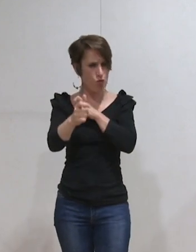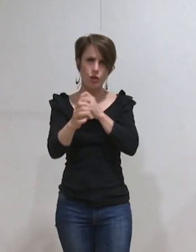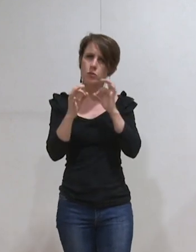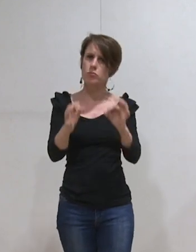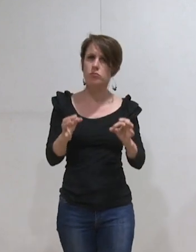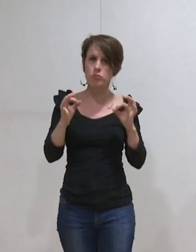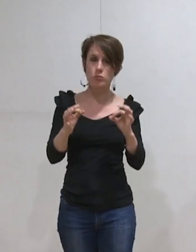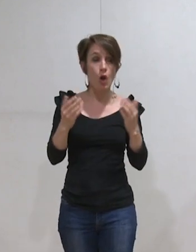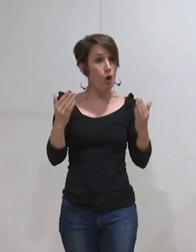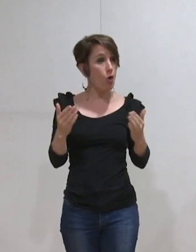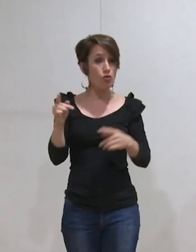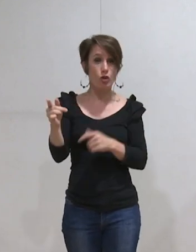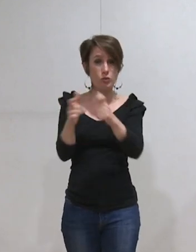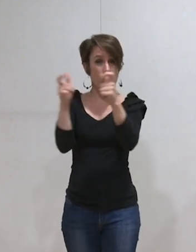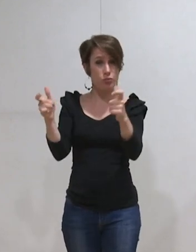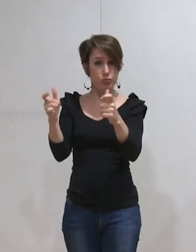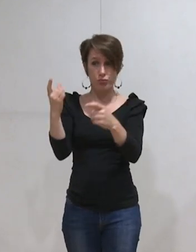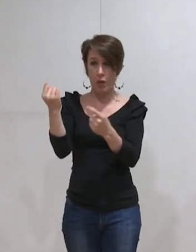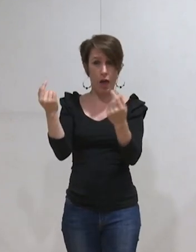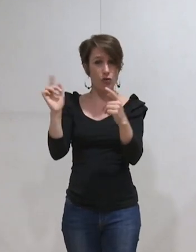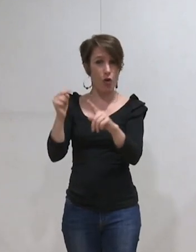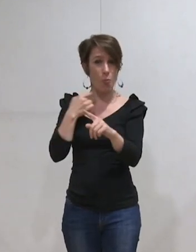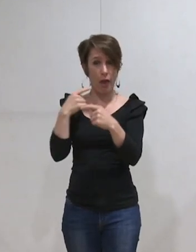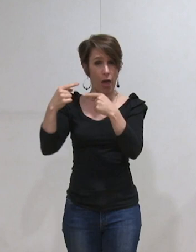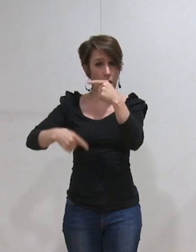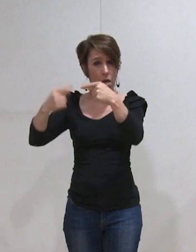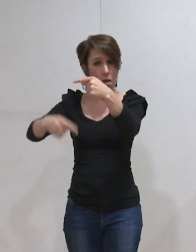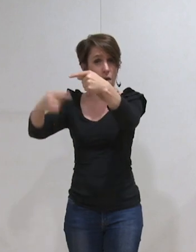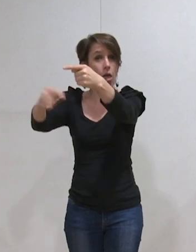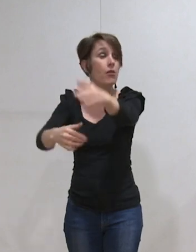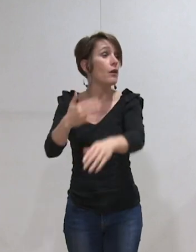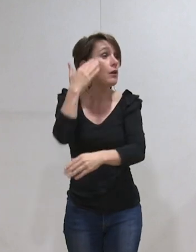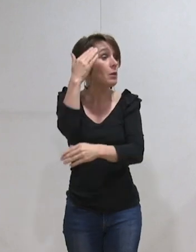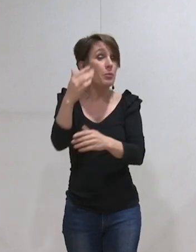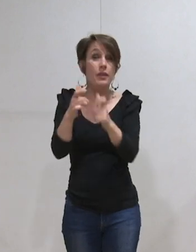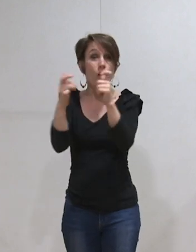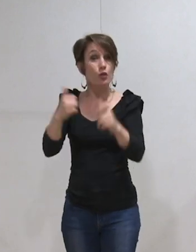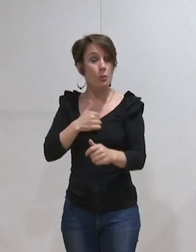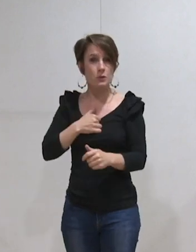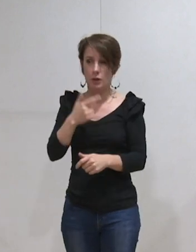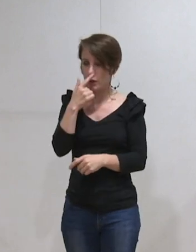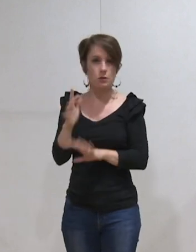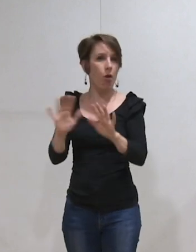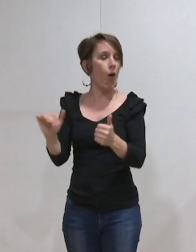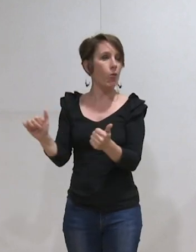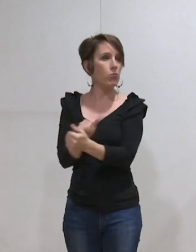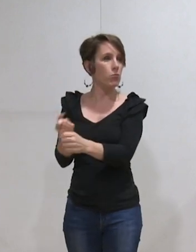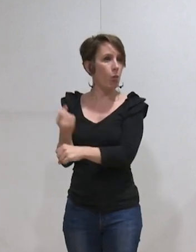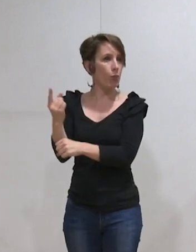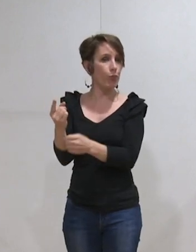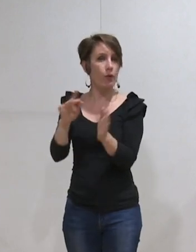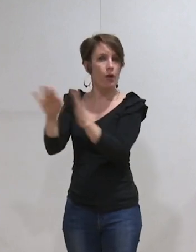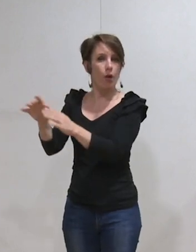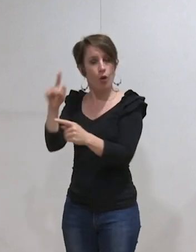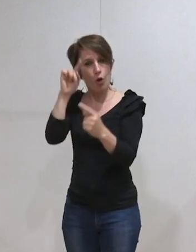structure qui perd énormément d'argent on serait dans le privé on se dépêcherait de se débarrasser de cette branche pour pas entraîner la ruine